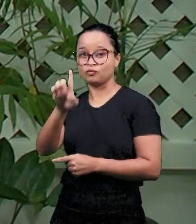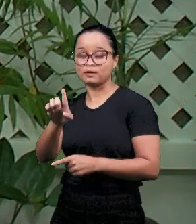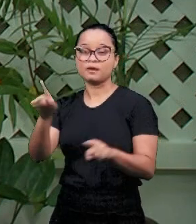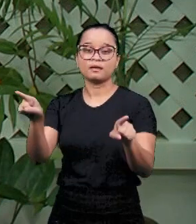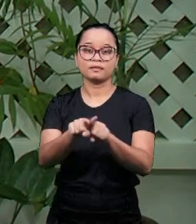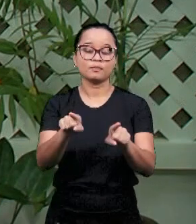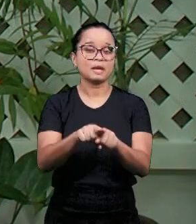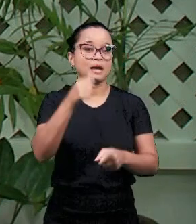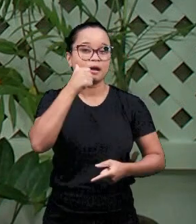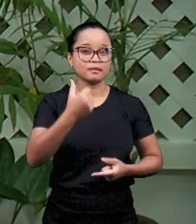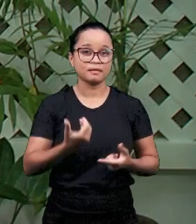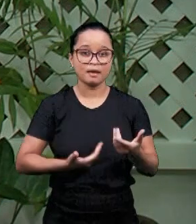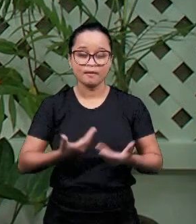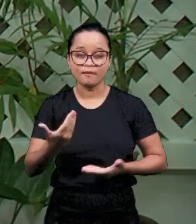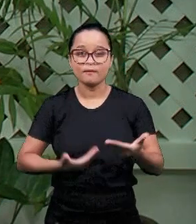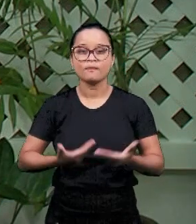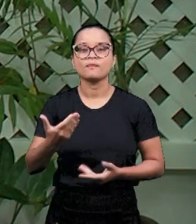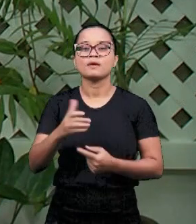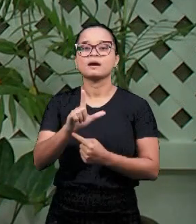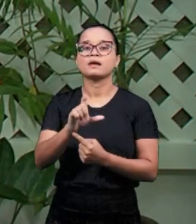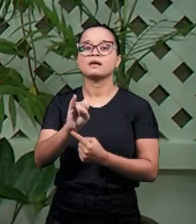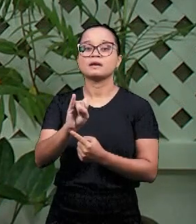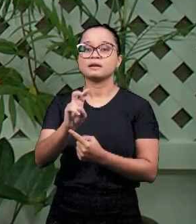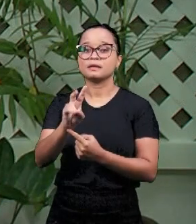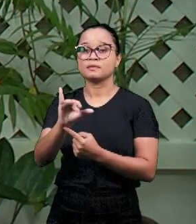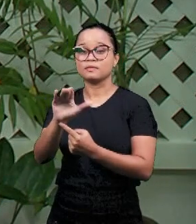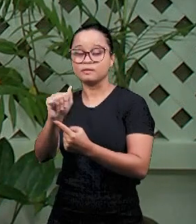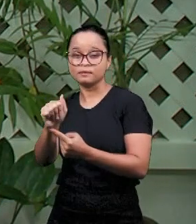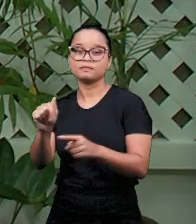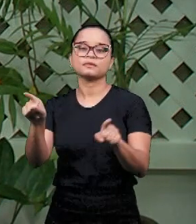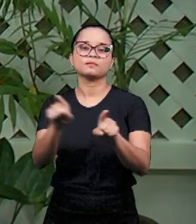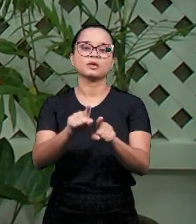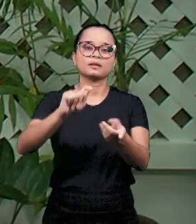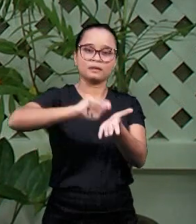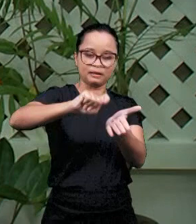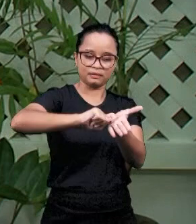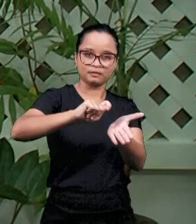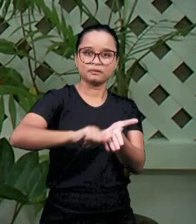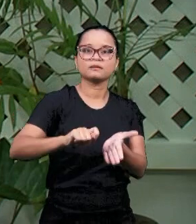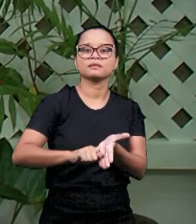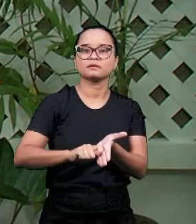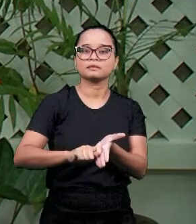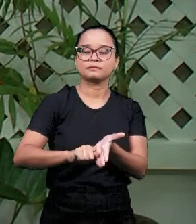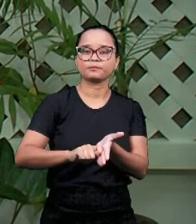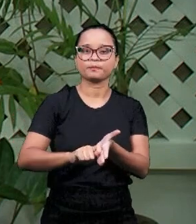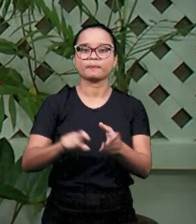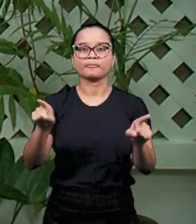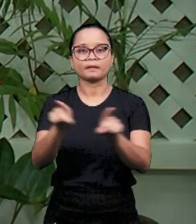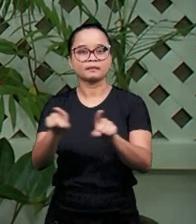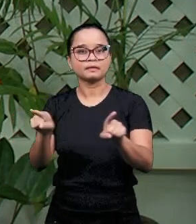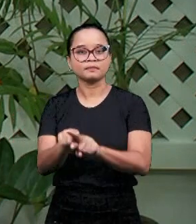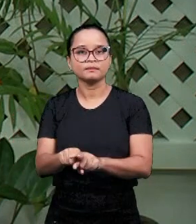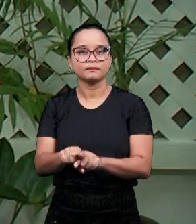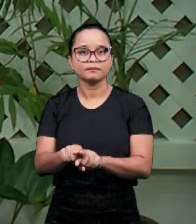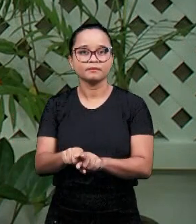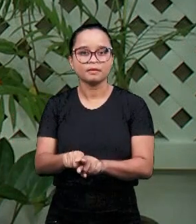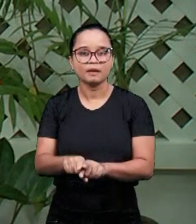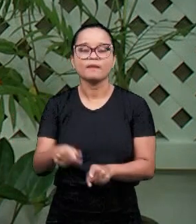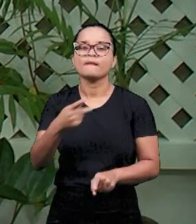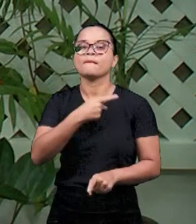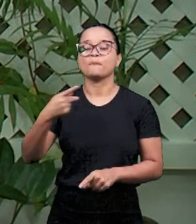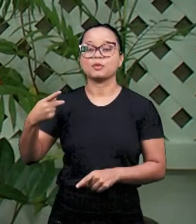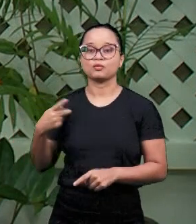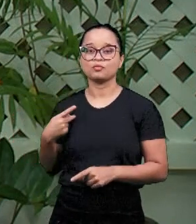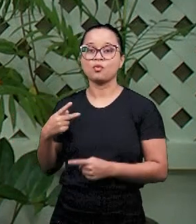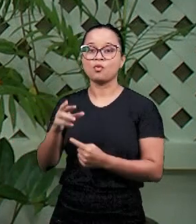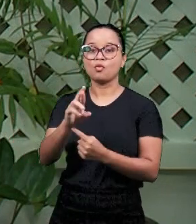Albuquerque, notre sœur Livia, qui est responsable pour retransmettre. Le pasteur Ronilson